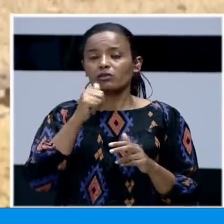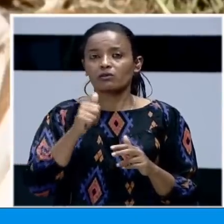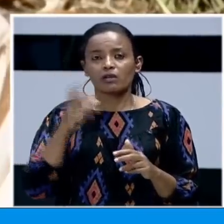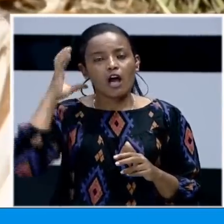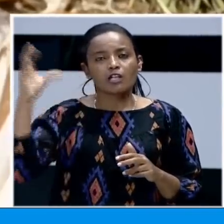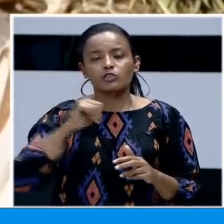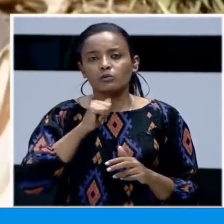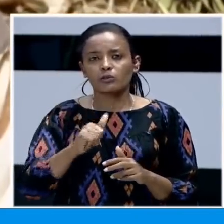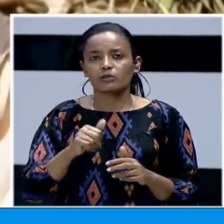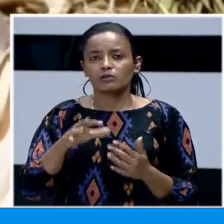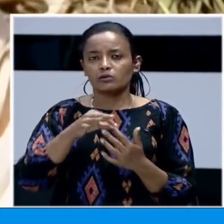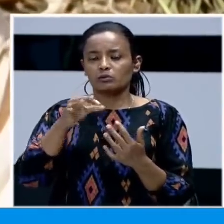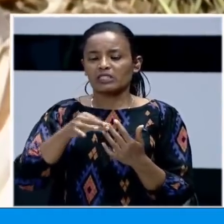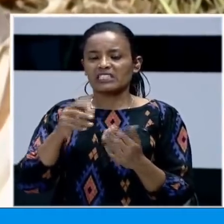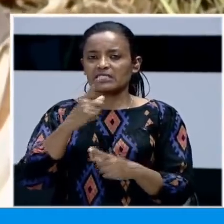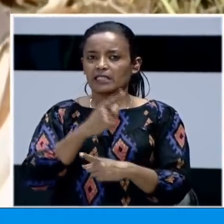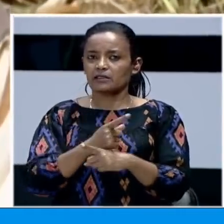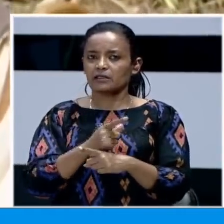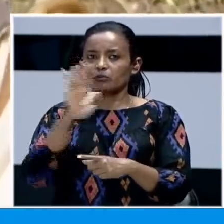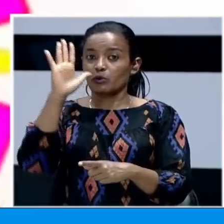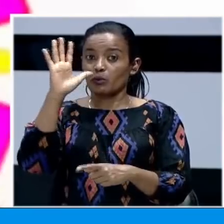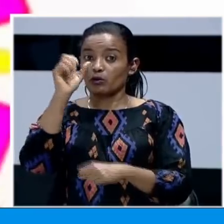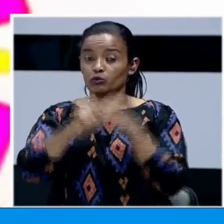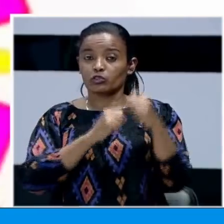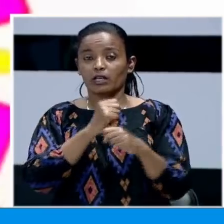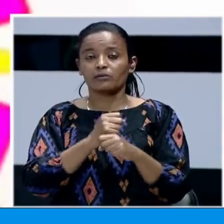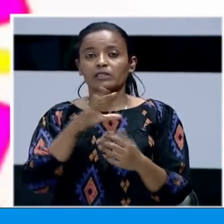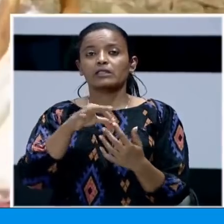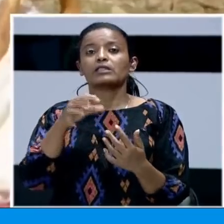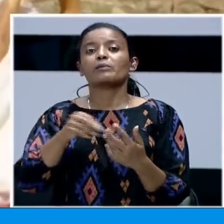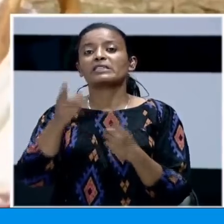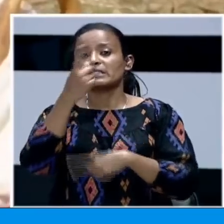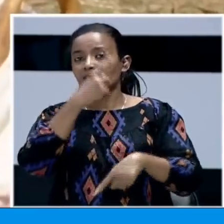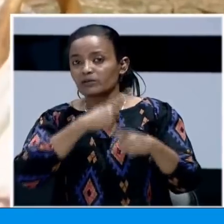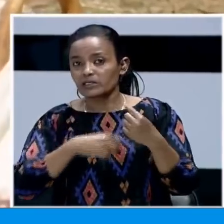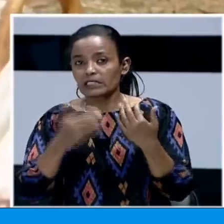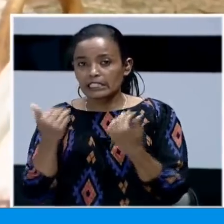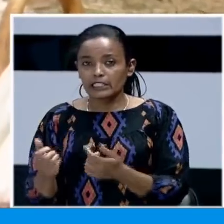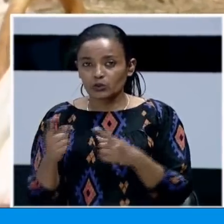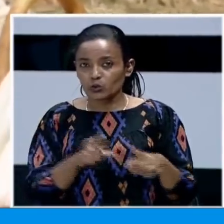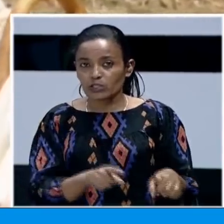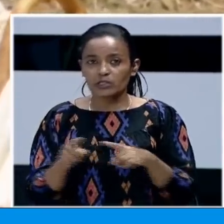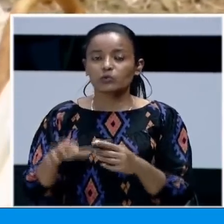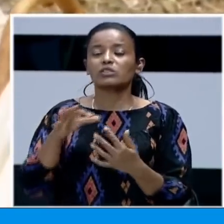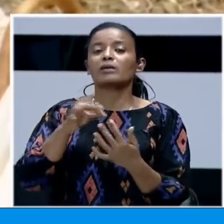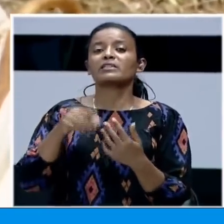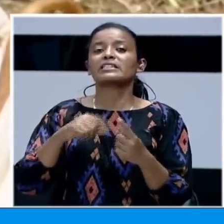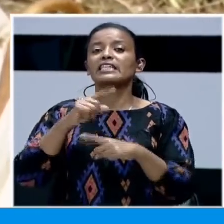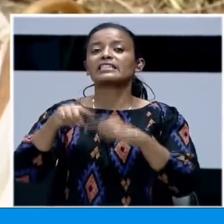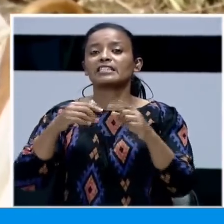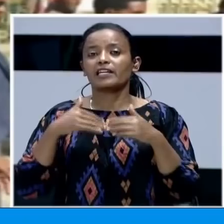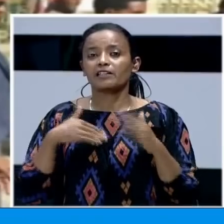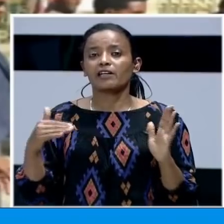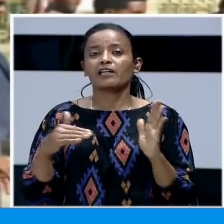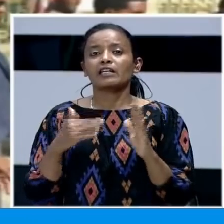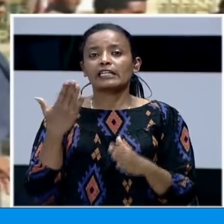ይሰምዐ መረፃና ትኽክል እዩ ብሓሙሽተ ዓመት እዩ ዝብል እናመረፅና ኢና መፂና ሒዙ እውን ሒዙ እውን እታ መረፃና ክትካየድ እየ ዘለዋ ክትዕንቀፍ